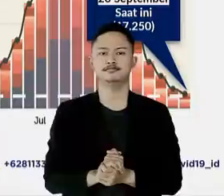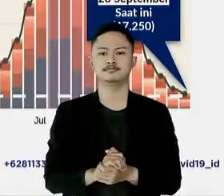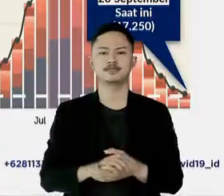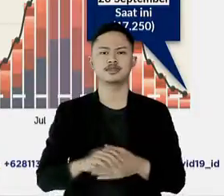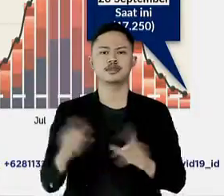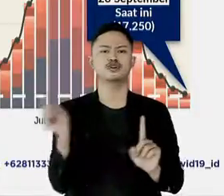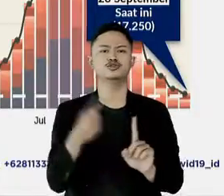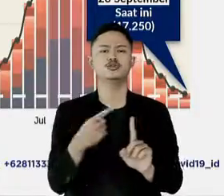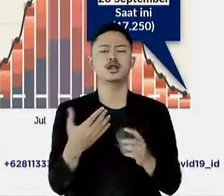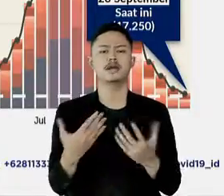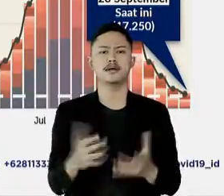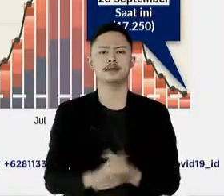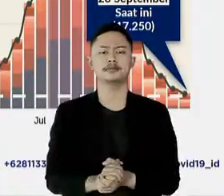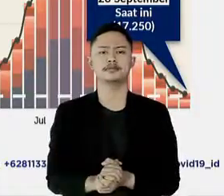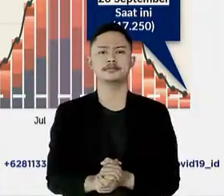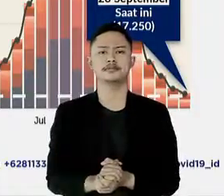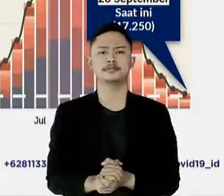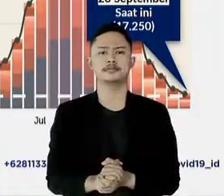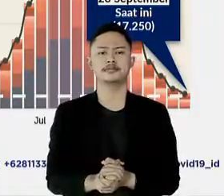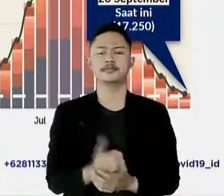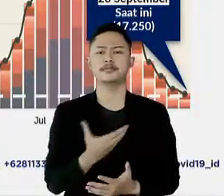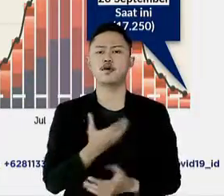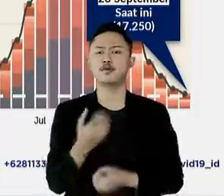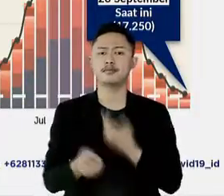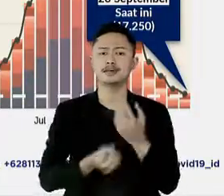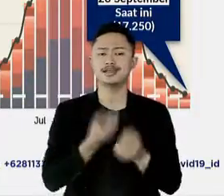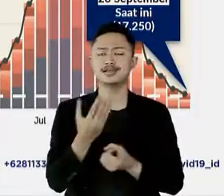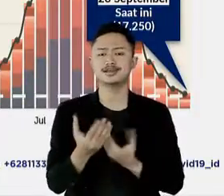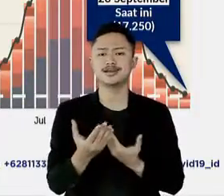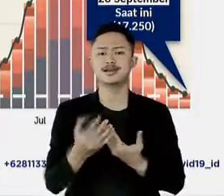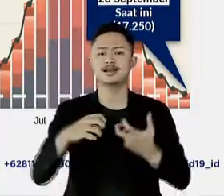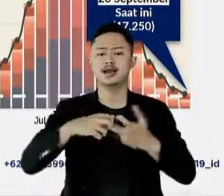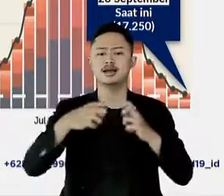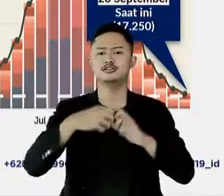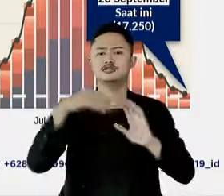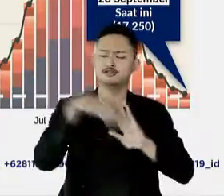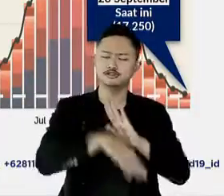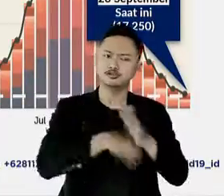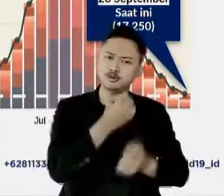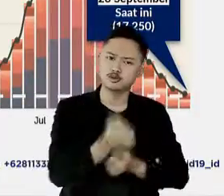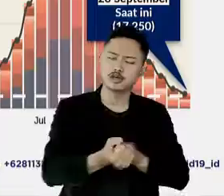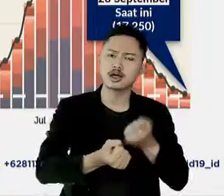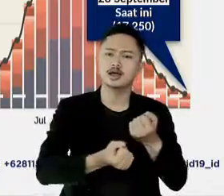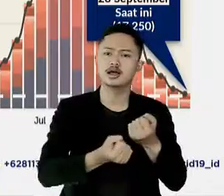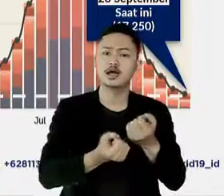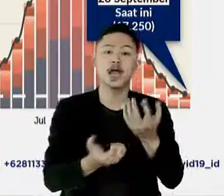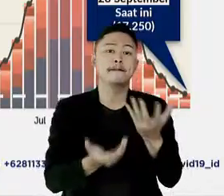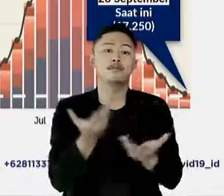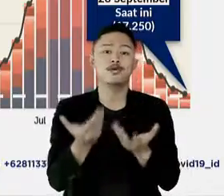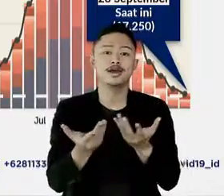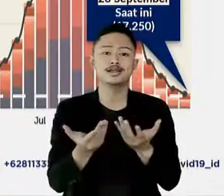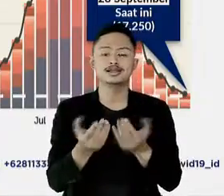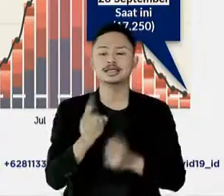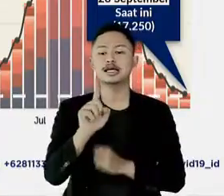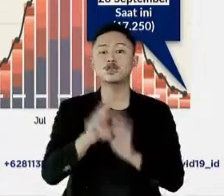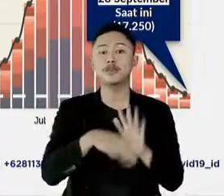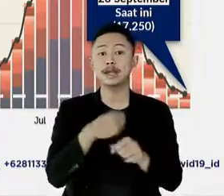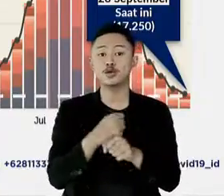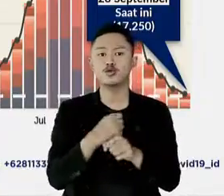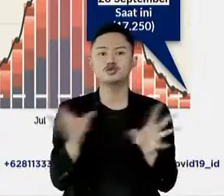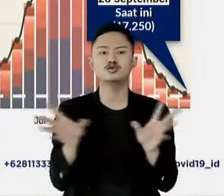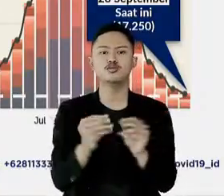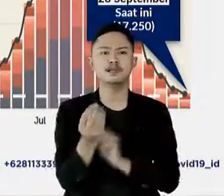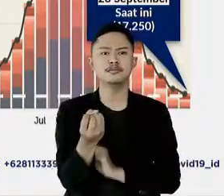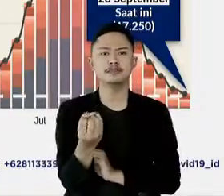kita bersama adalah untuk menekan kasus hingga serendah mungkin setidaknya dibawah 10.000 kasus per minggu